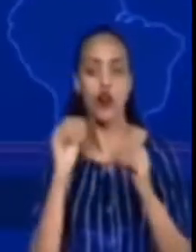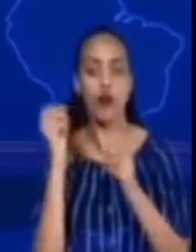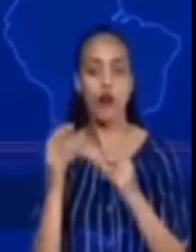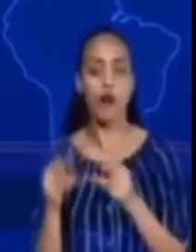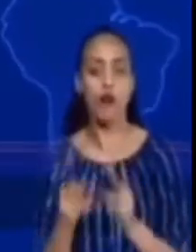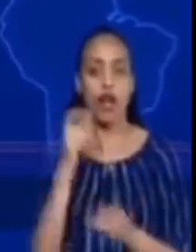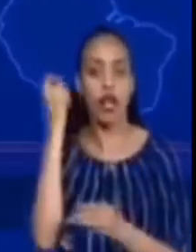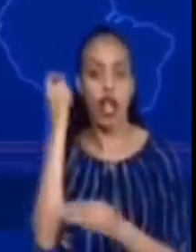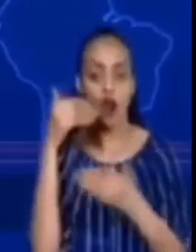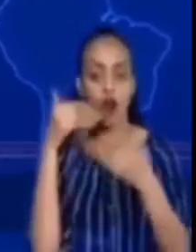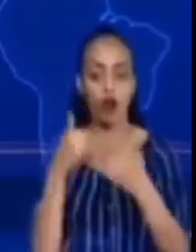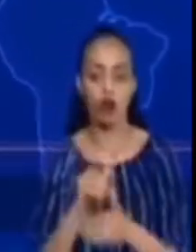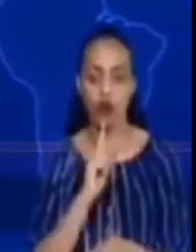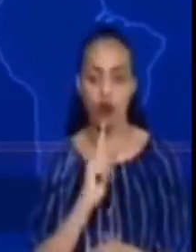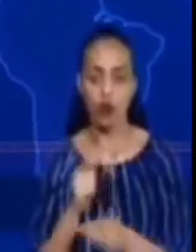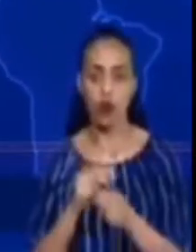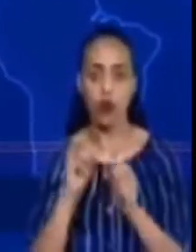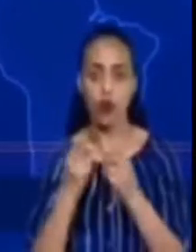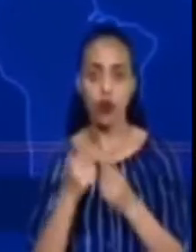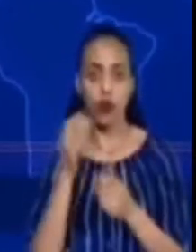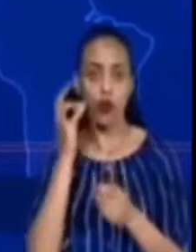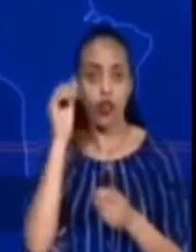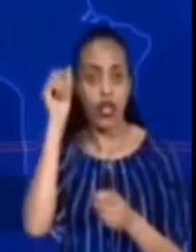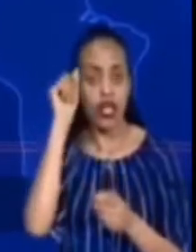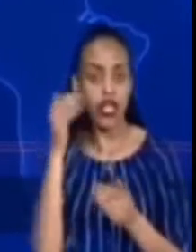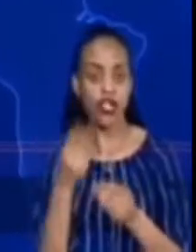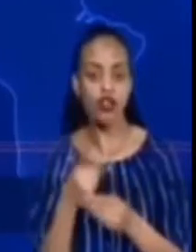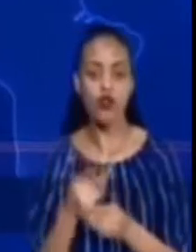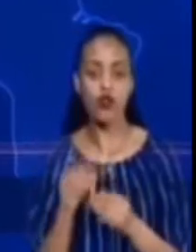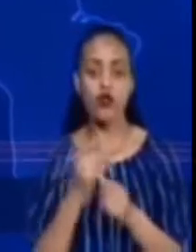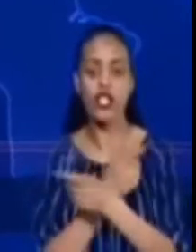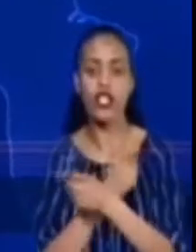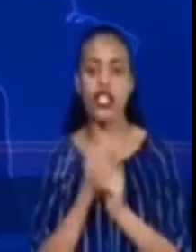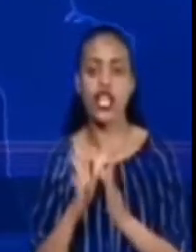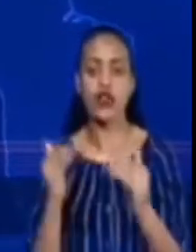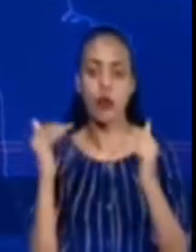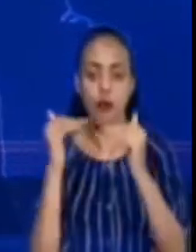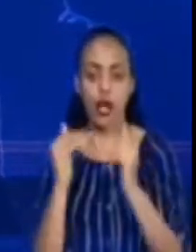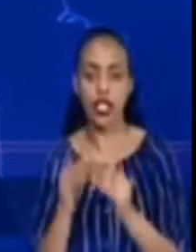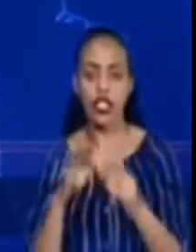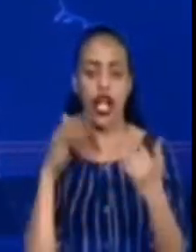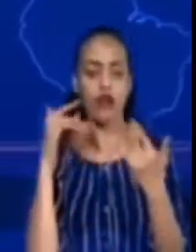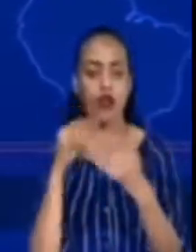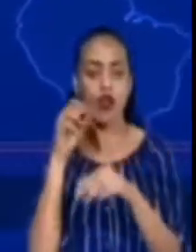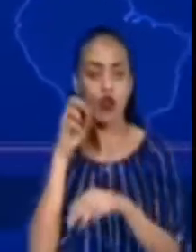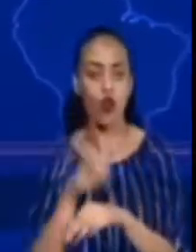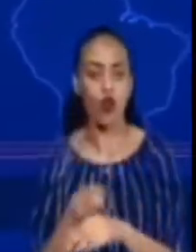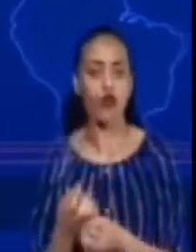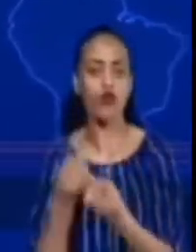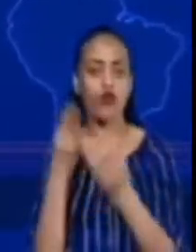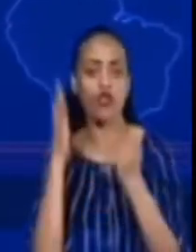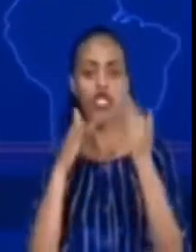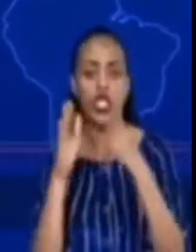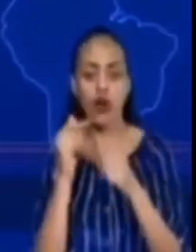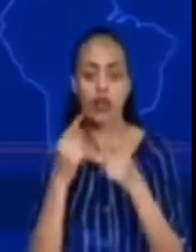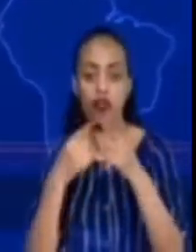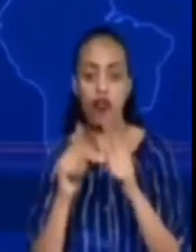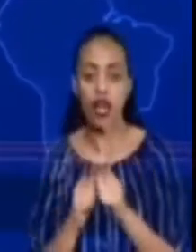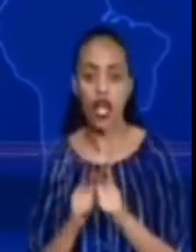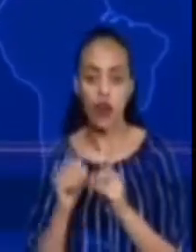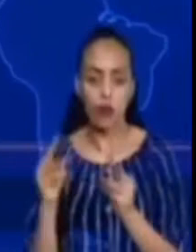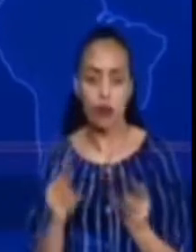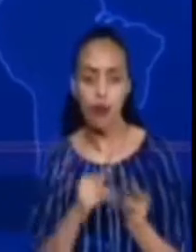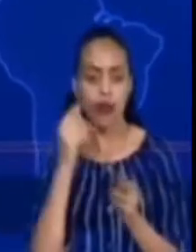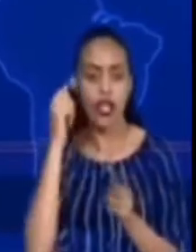እናቀሃለን ደምንባ ሴትን ደምንባ የምታለቅስ ሰውን ጀንጅነ ተነስተ ደምንባ ያስለቀስካት ሰውን